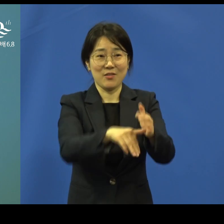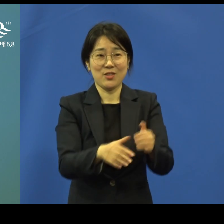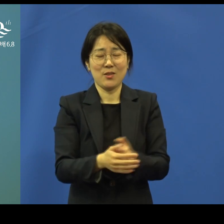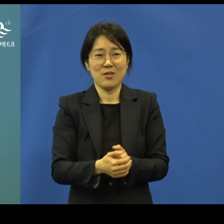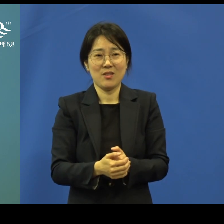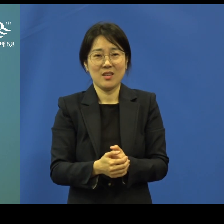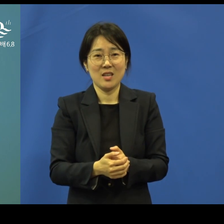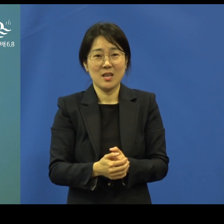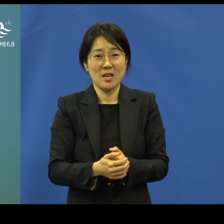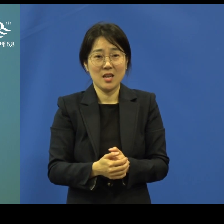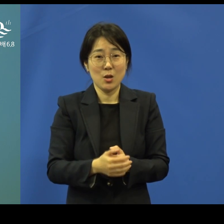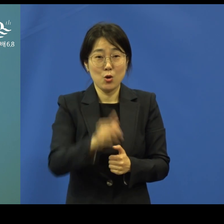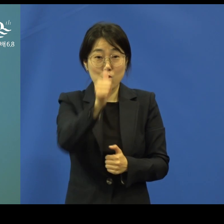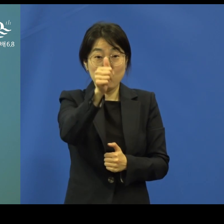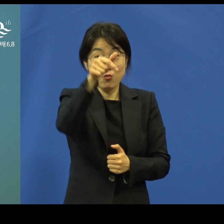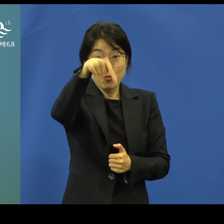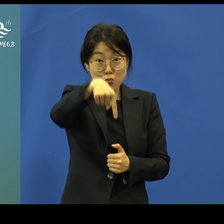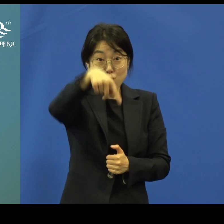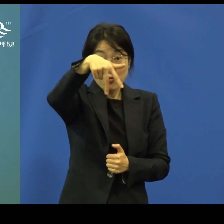후진국 중에 후진국이었죠.